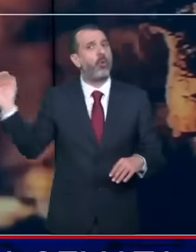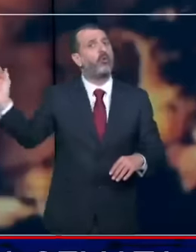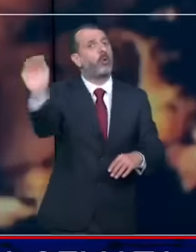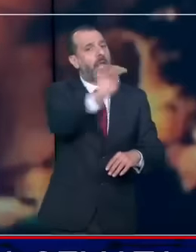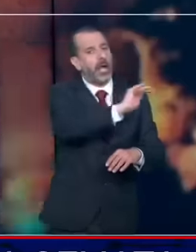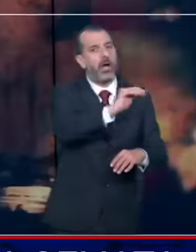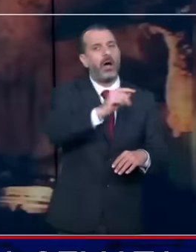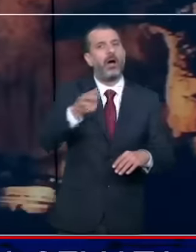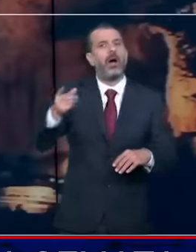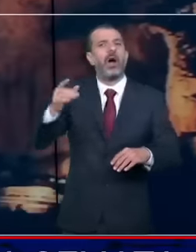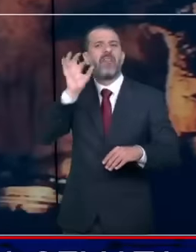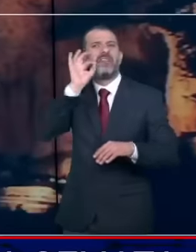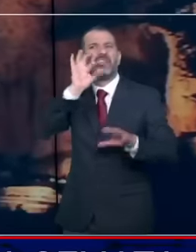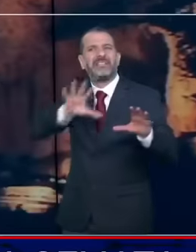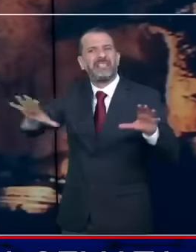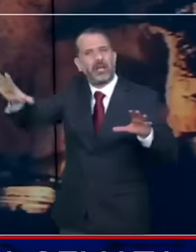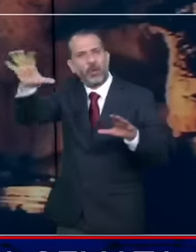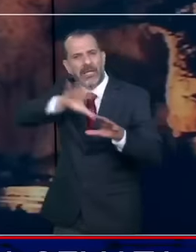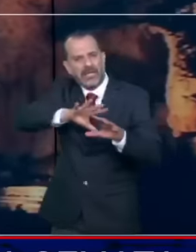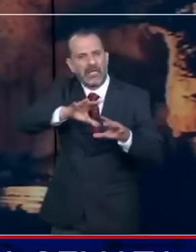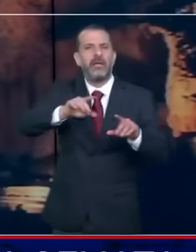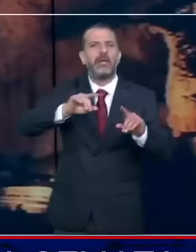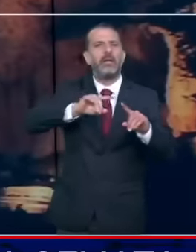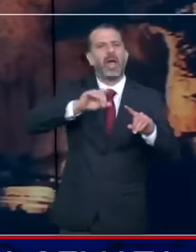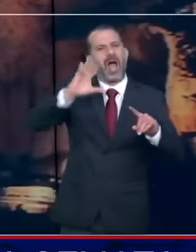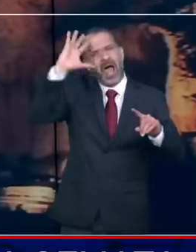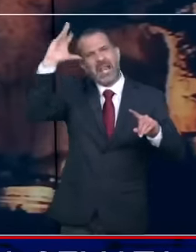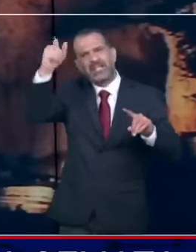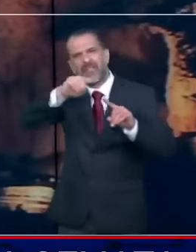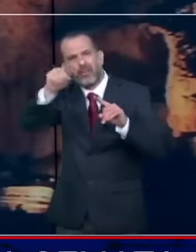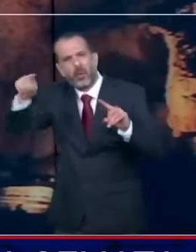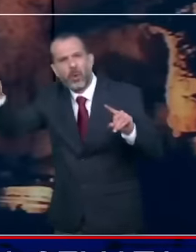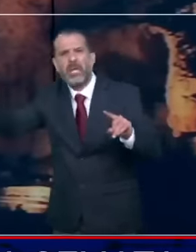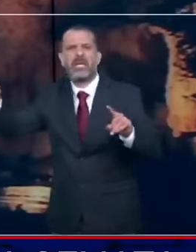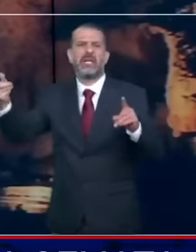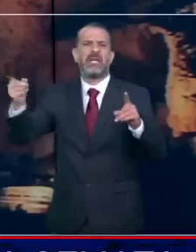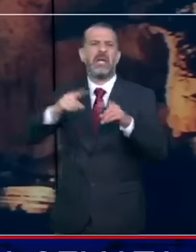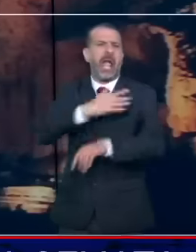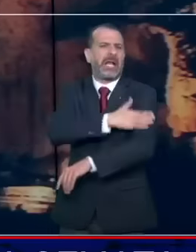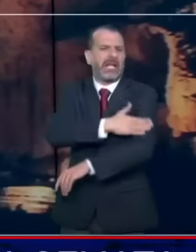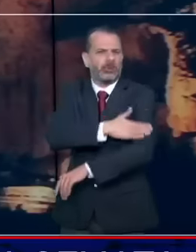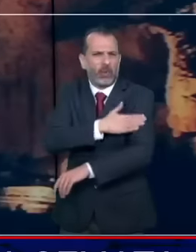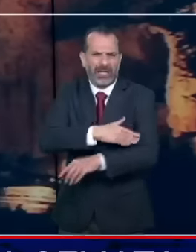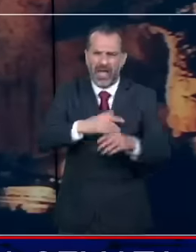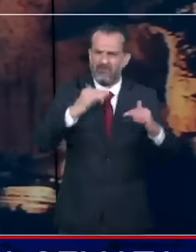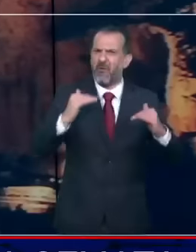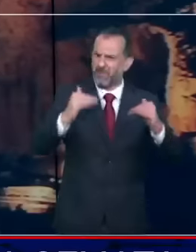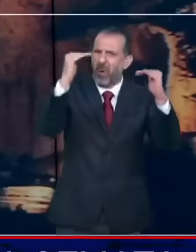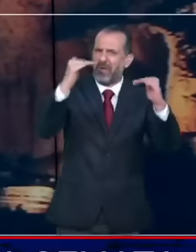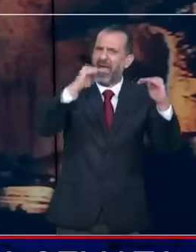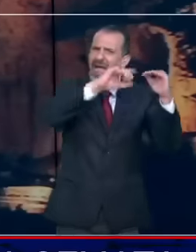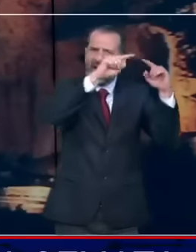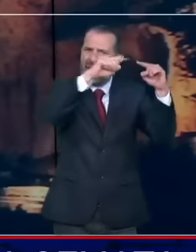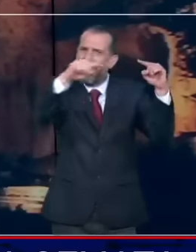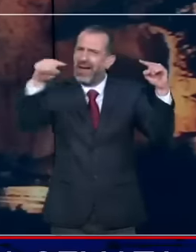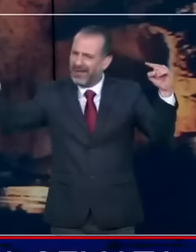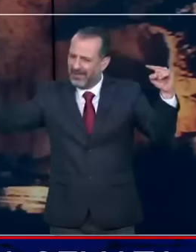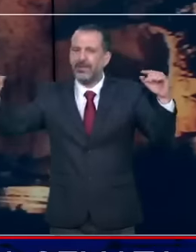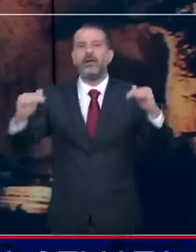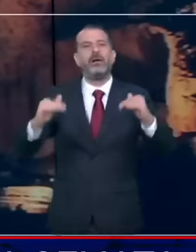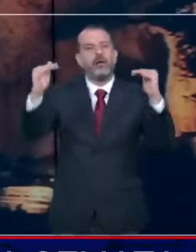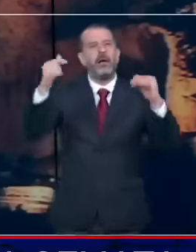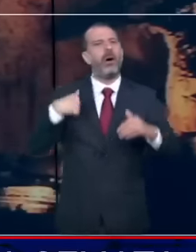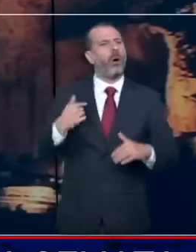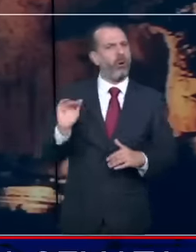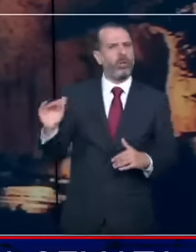την Θεσσαλονίκη μέχρι την Αλεξανδρούπολη, μέχρι την Καστοριά, σε όλη την, την Βόρεια Ελλάδα. Τους λέω